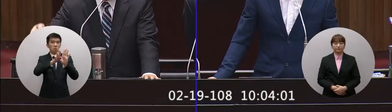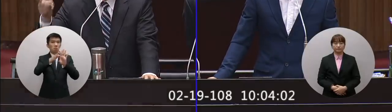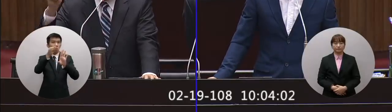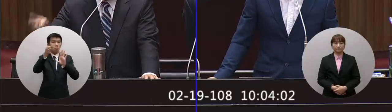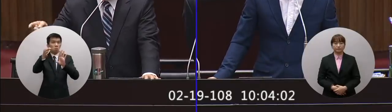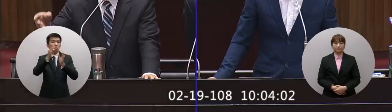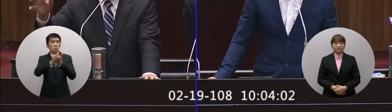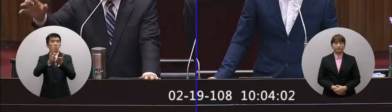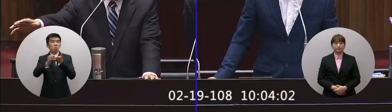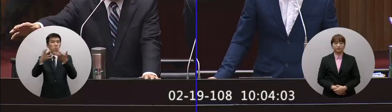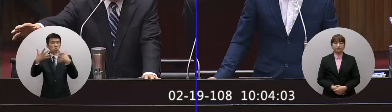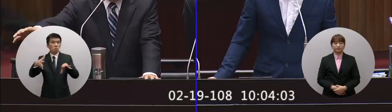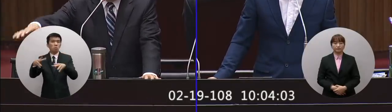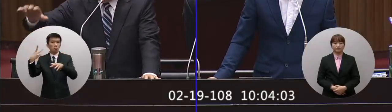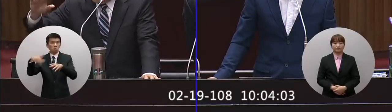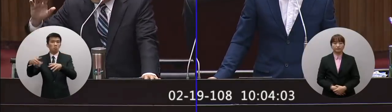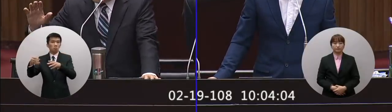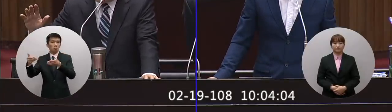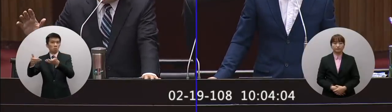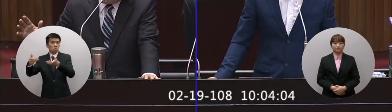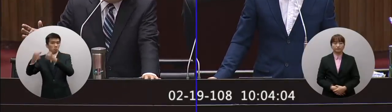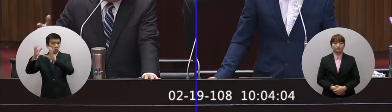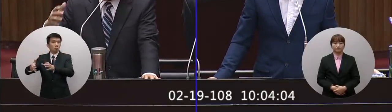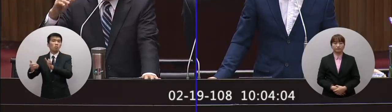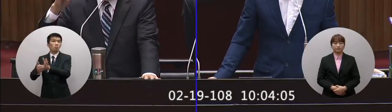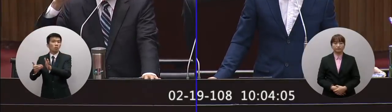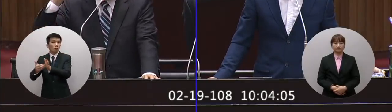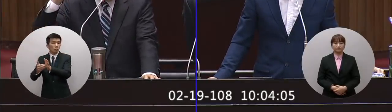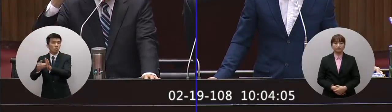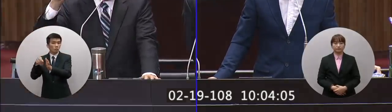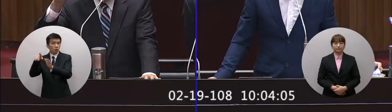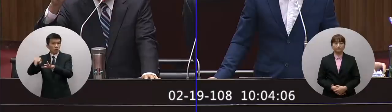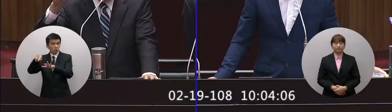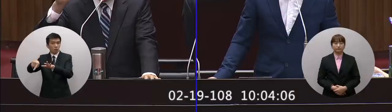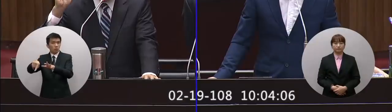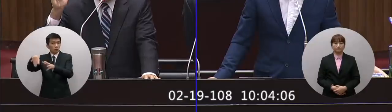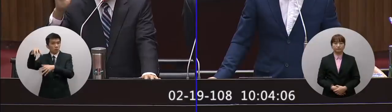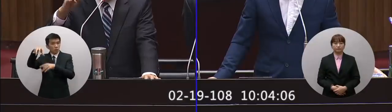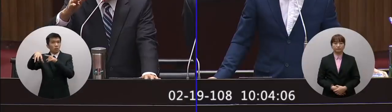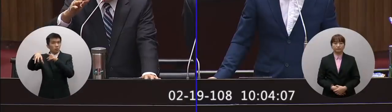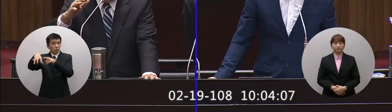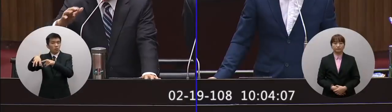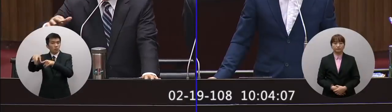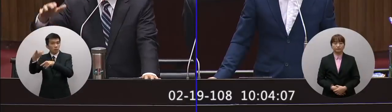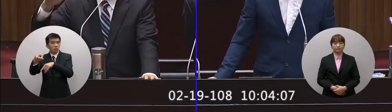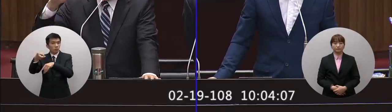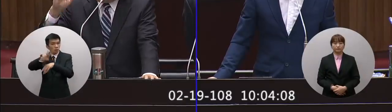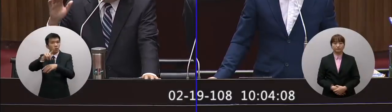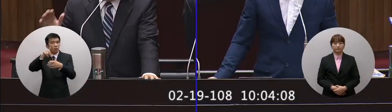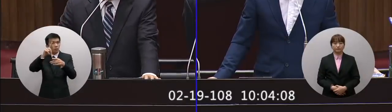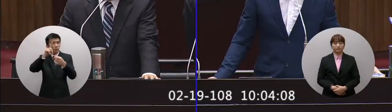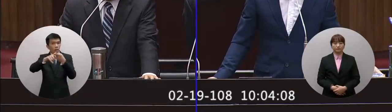来，现在它就在那里。历史应该怎么转型正义？这我们一定往这样走。